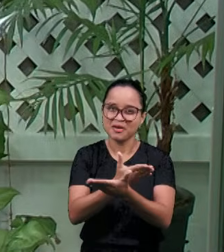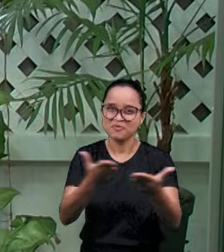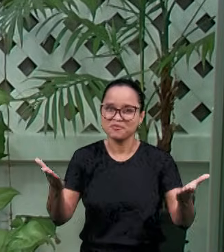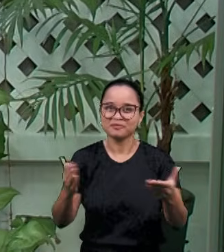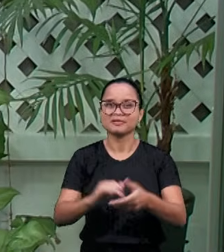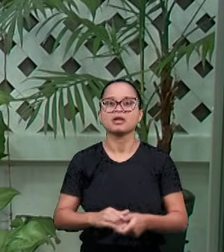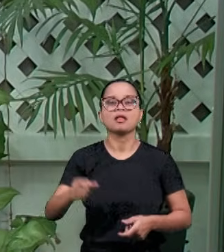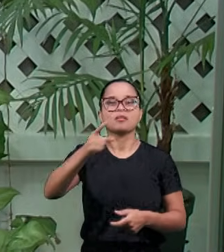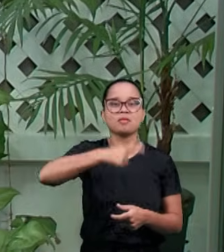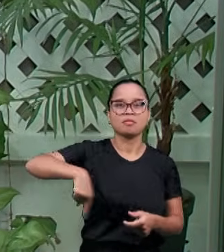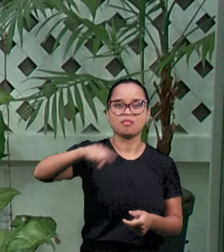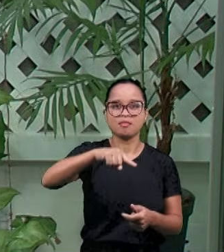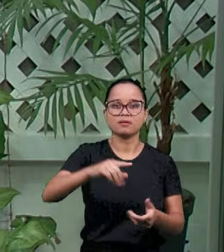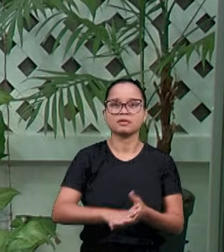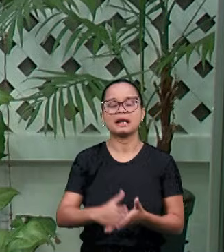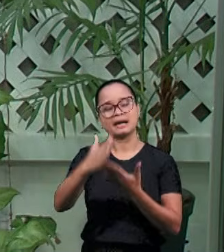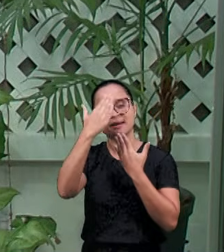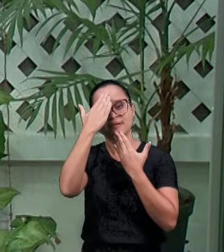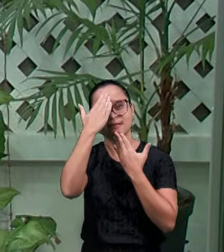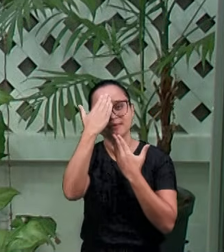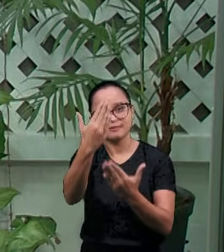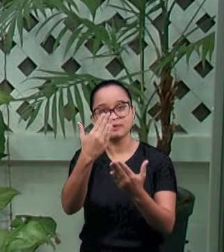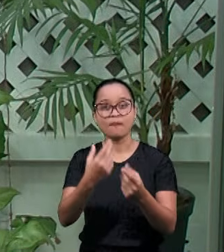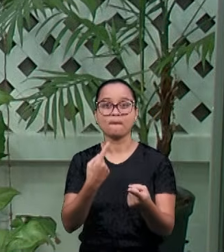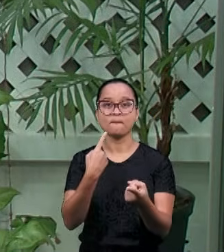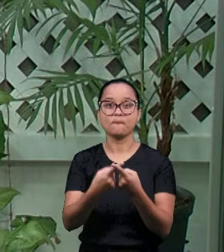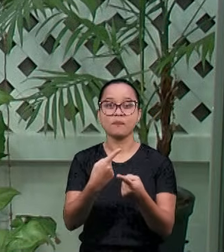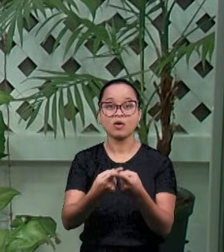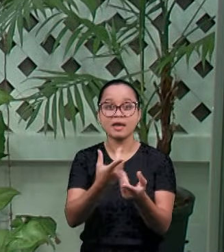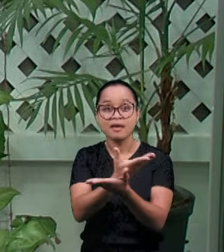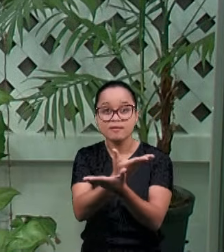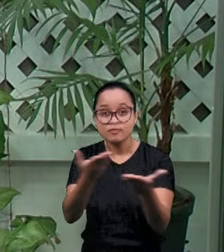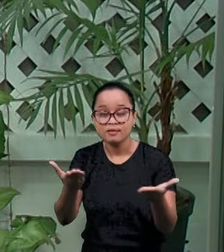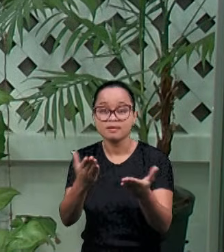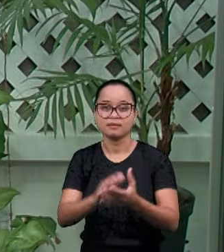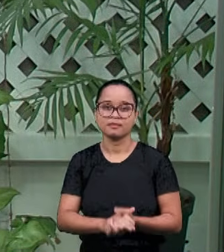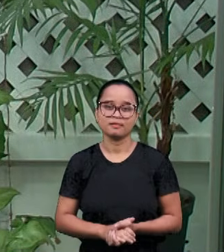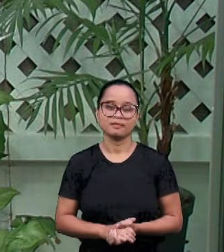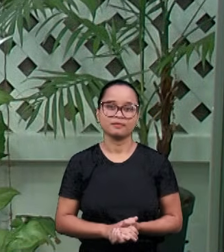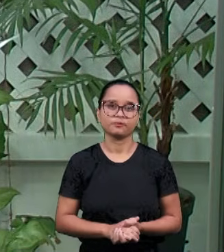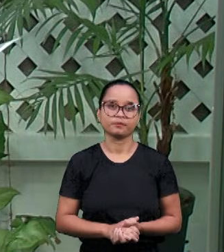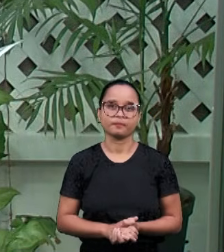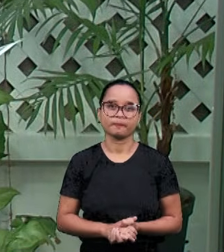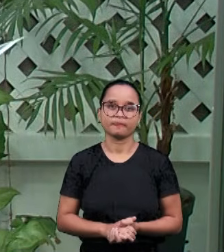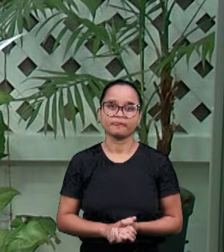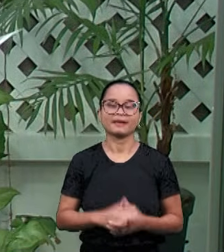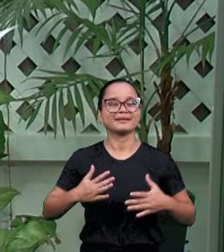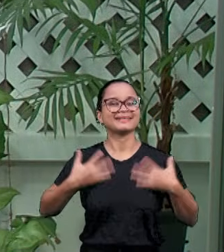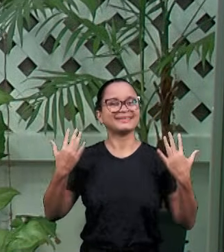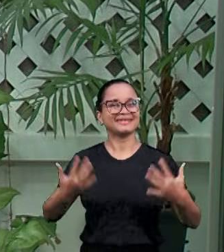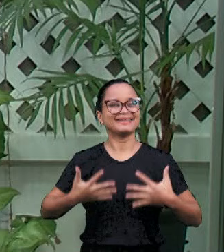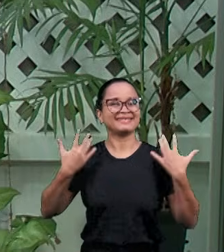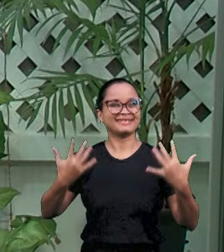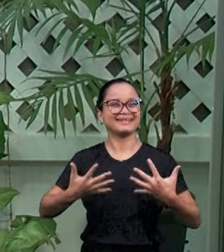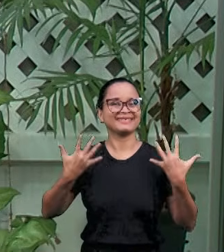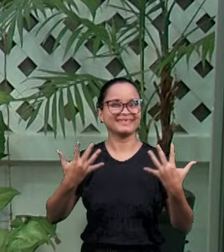à nous tous, la gratitude pour vous avoir, qui nous réjouit à travers la parole